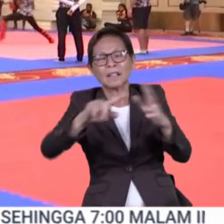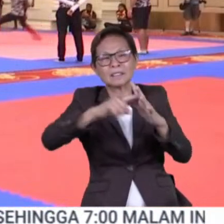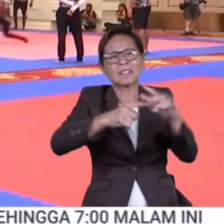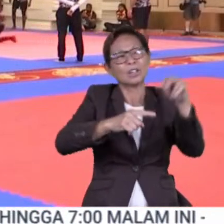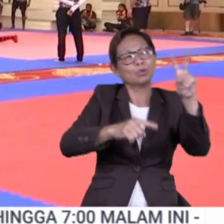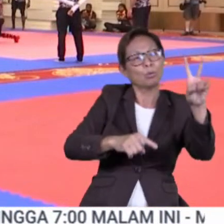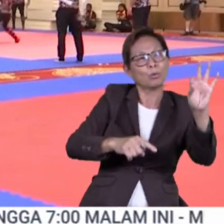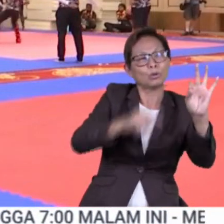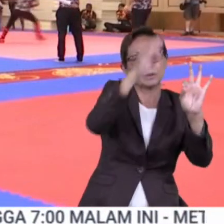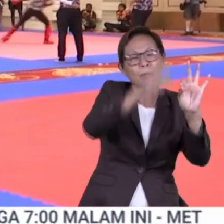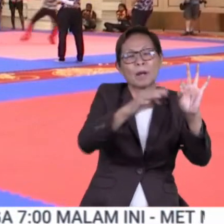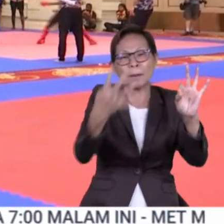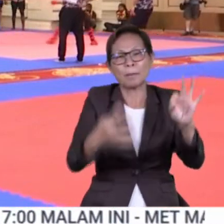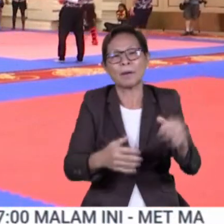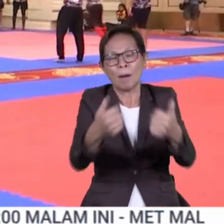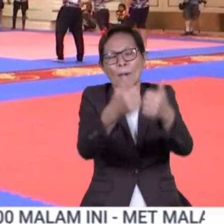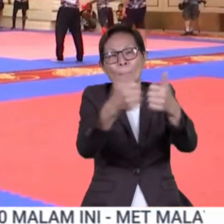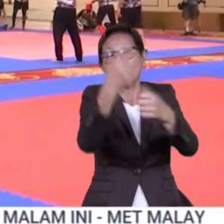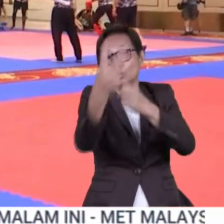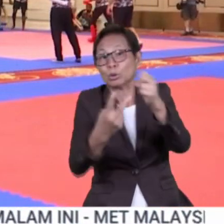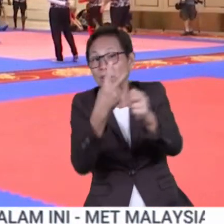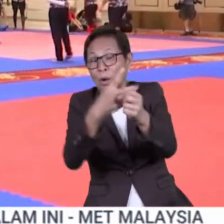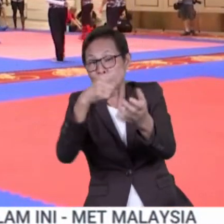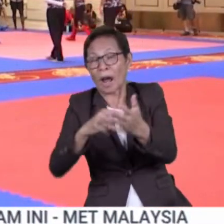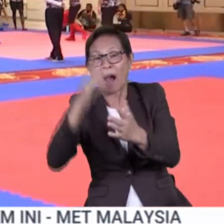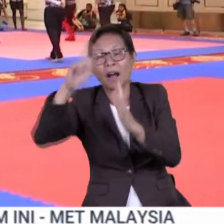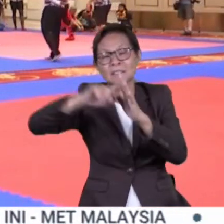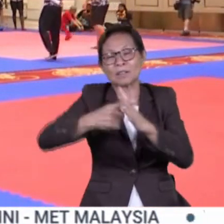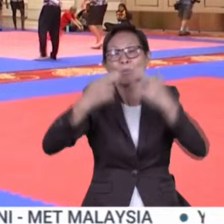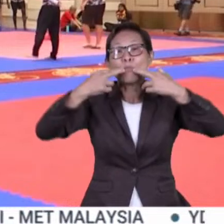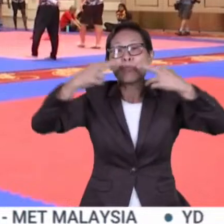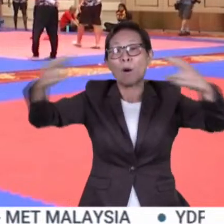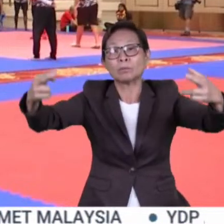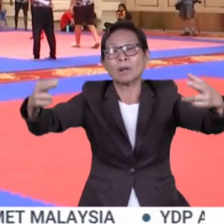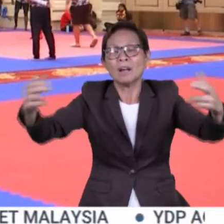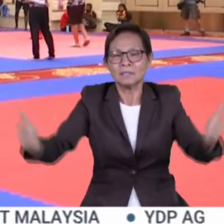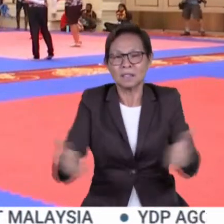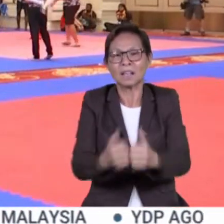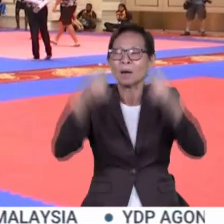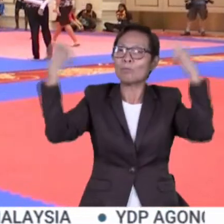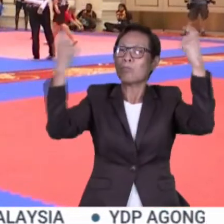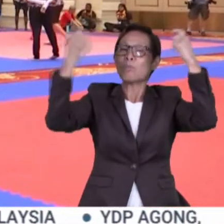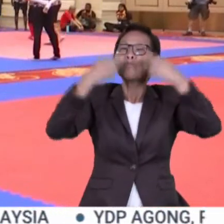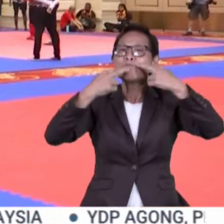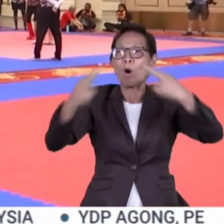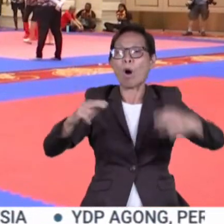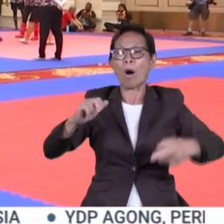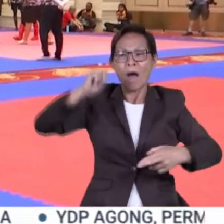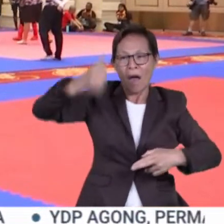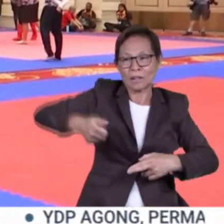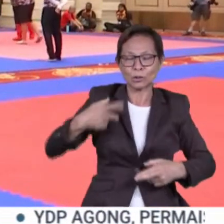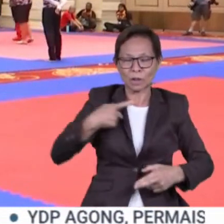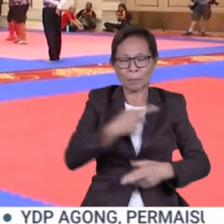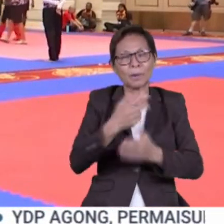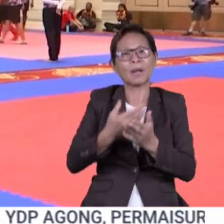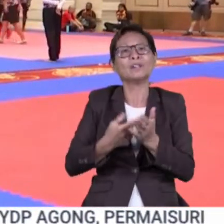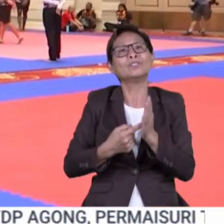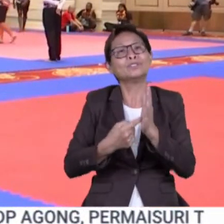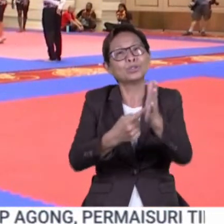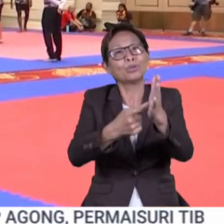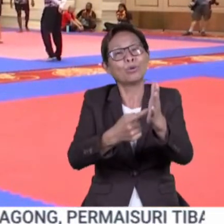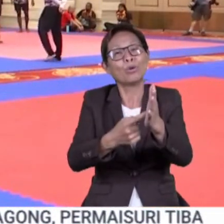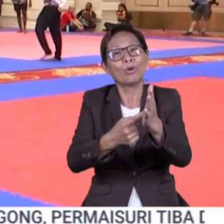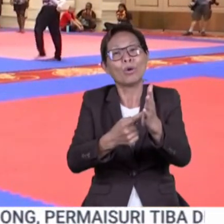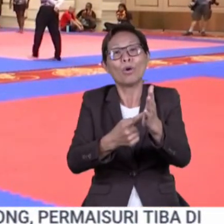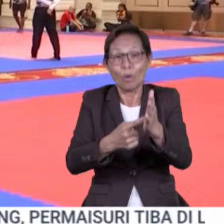dan temasyah 2 tahunan ini akan mula secara rasminya dengan upacara perasmian esok. Kami akan membawakan perkembangan terkini